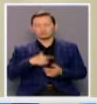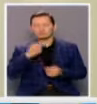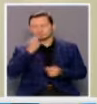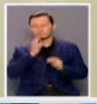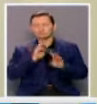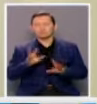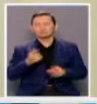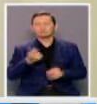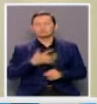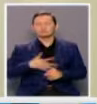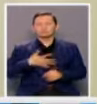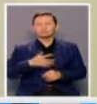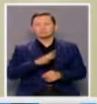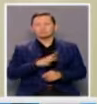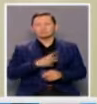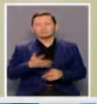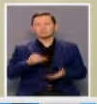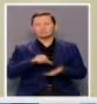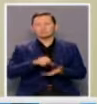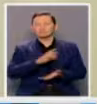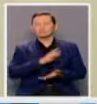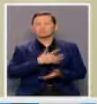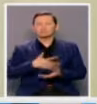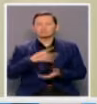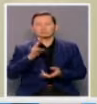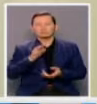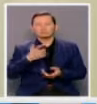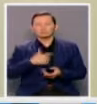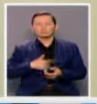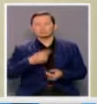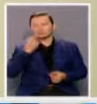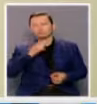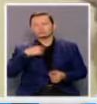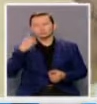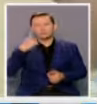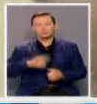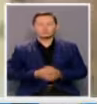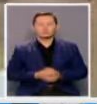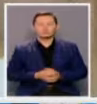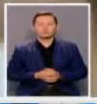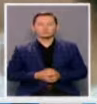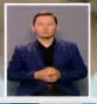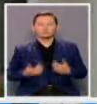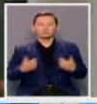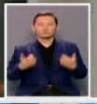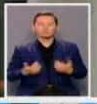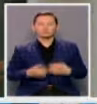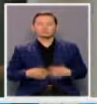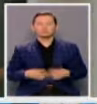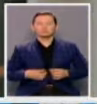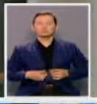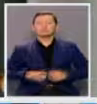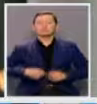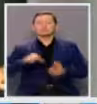ойлаймын. Кішкене қобалжулар болды ғой, енді кейін сахнада тұрғасын. Бірақ өз-өзімді ұстап шықтым деп айта аламын. Сәттілік сізге. Рахмет.